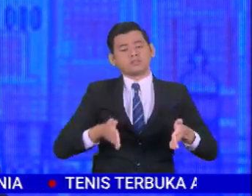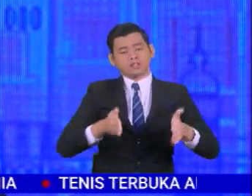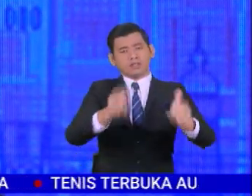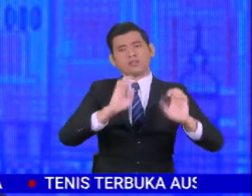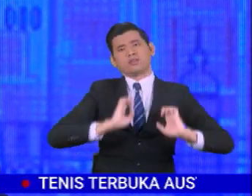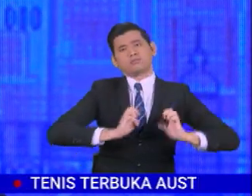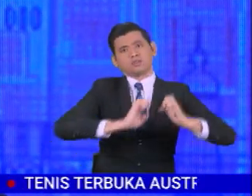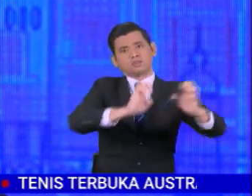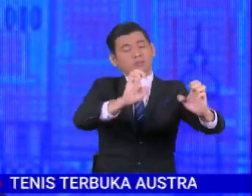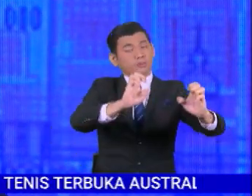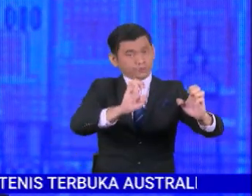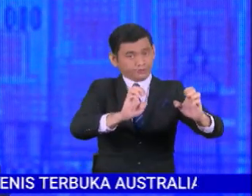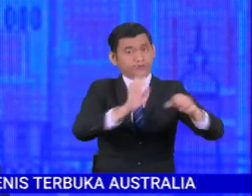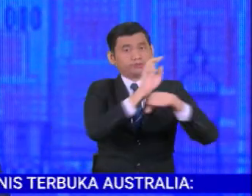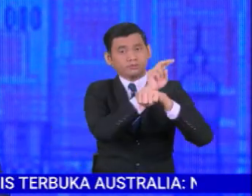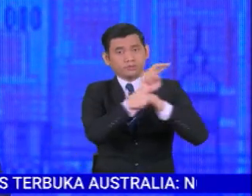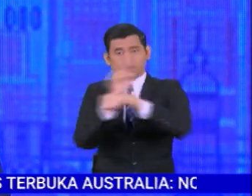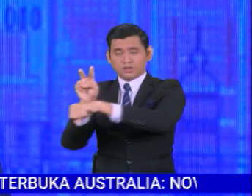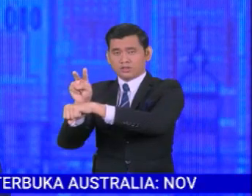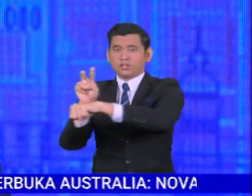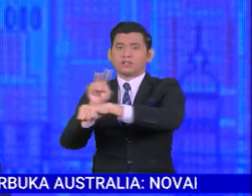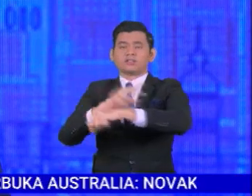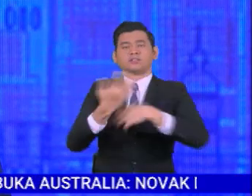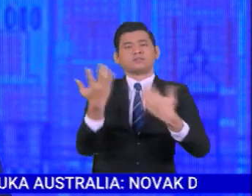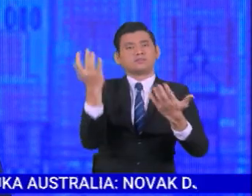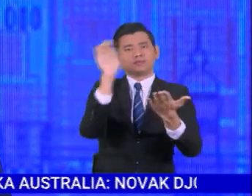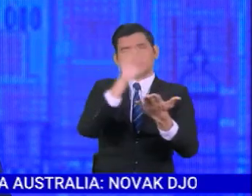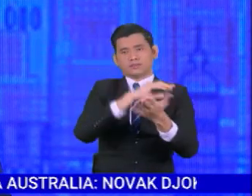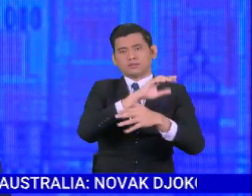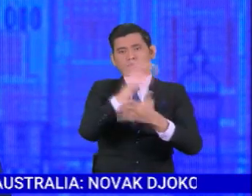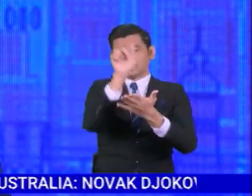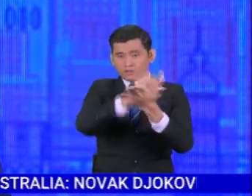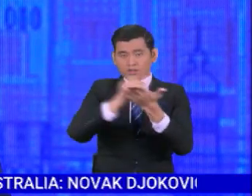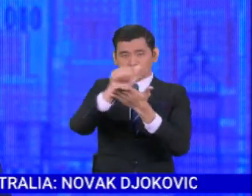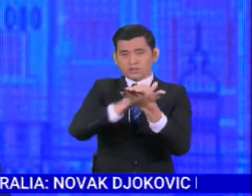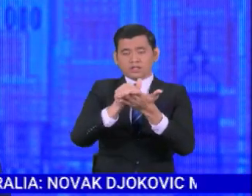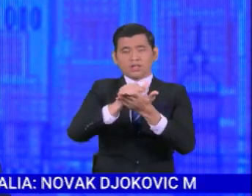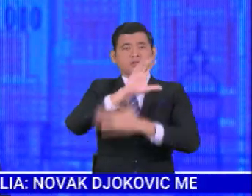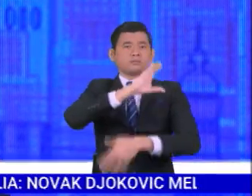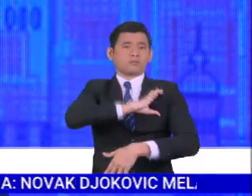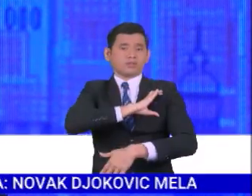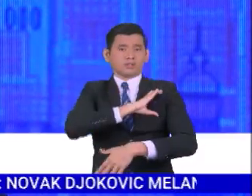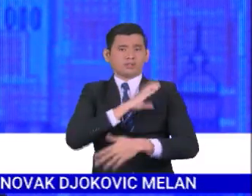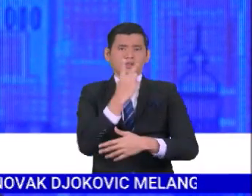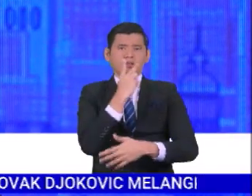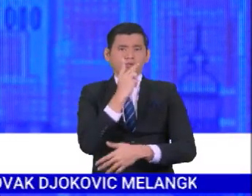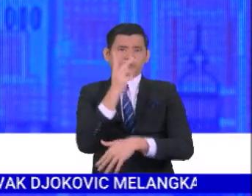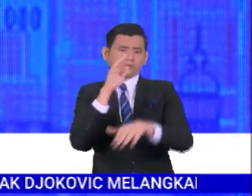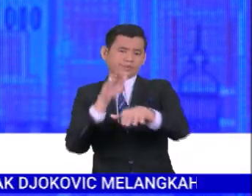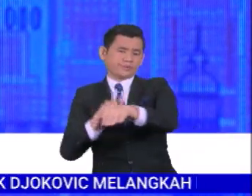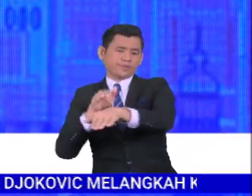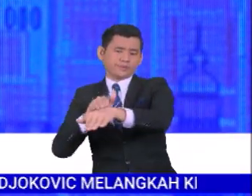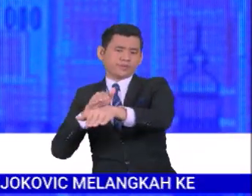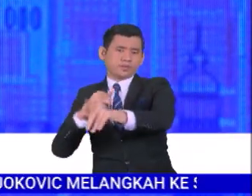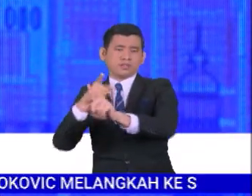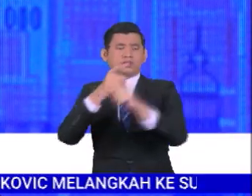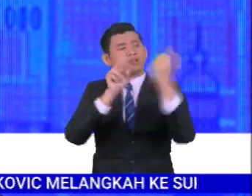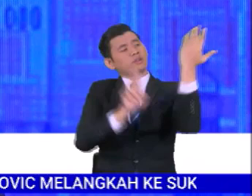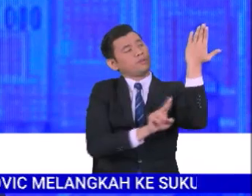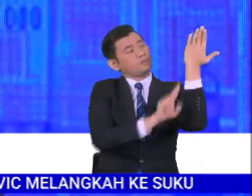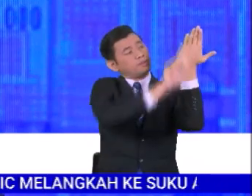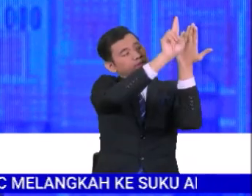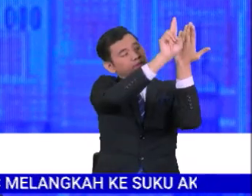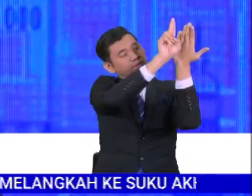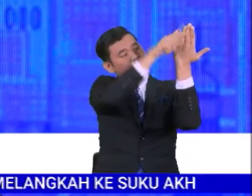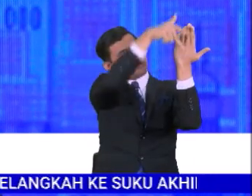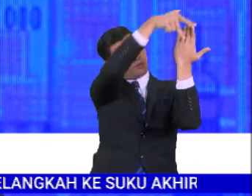kecemasan. Tinjauan bersama Jabatan Siasatan Penguatkuasaan Trafik Bukit Aman itu turut mengesan kesesakan lalu lintas dari utara tanah